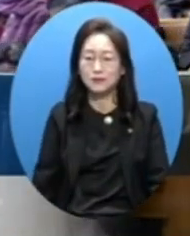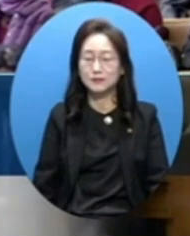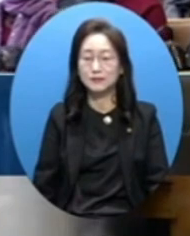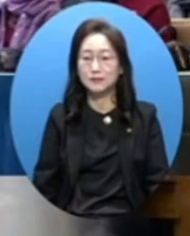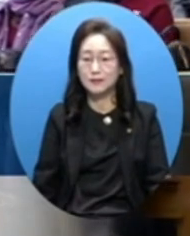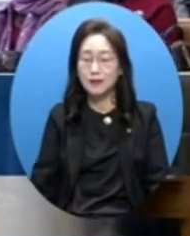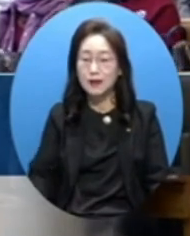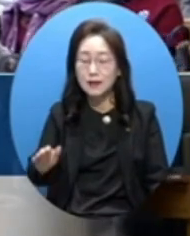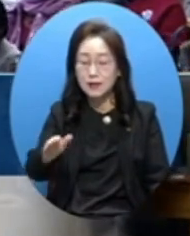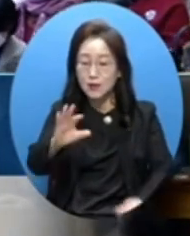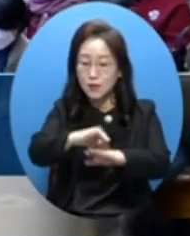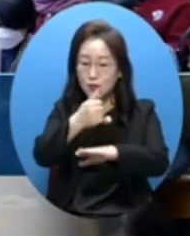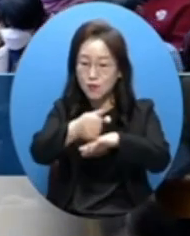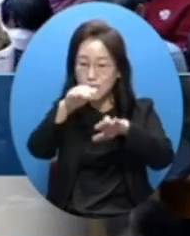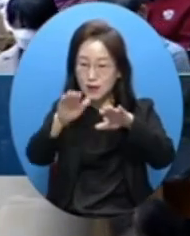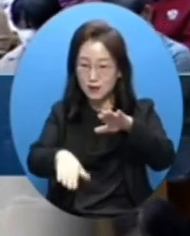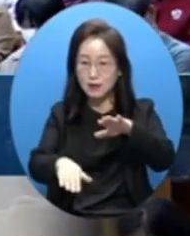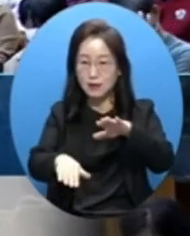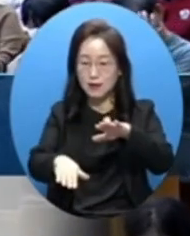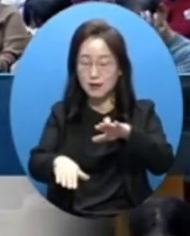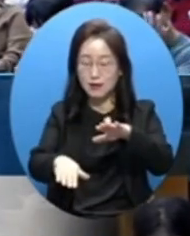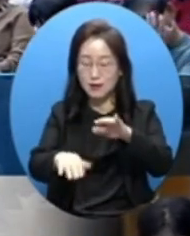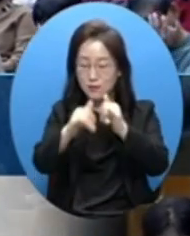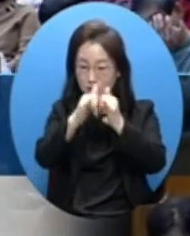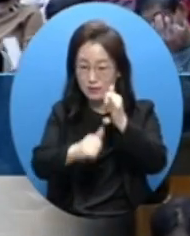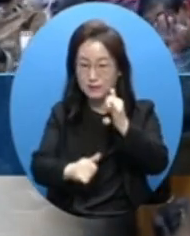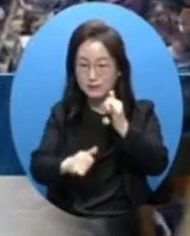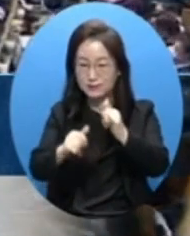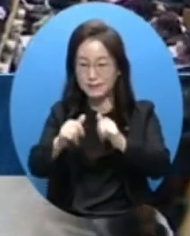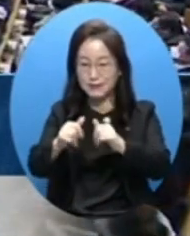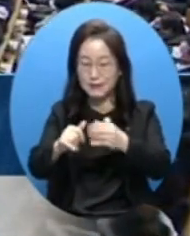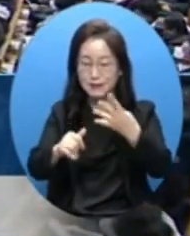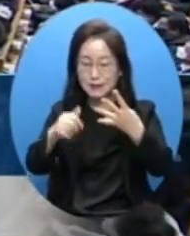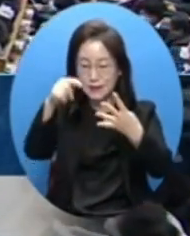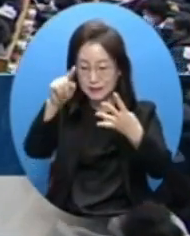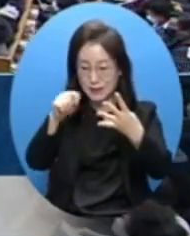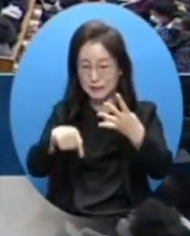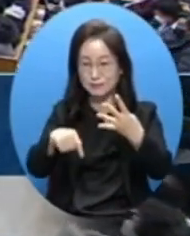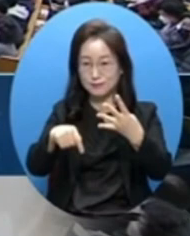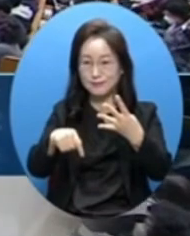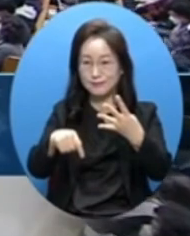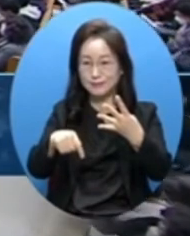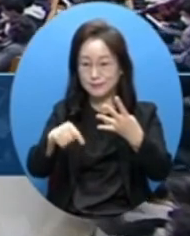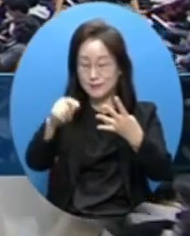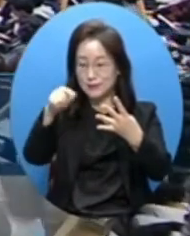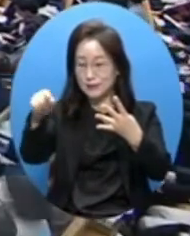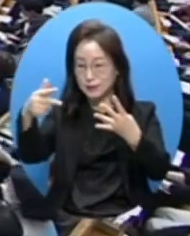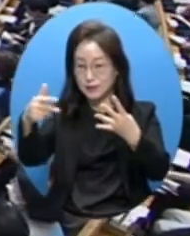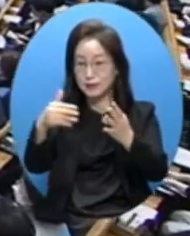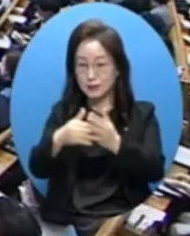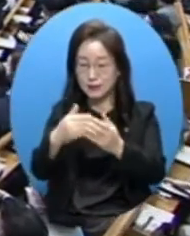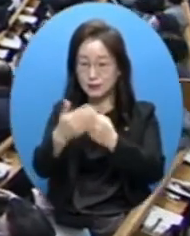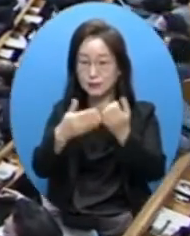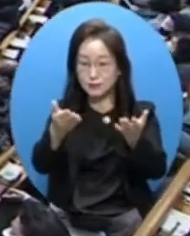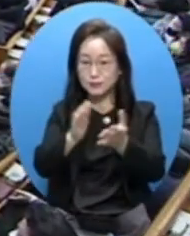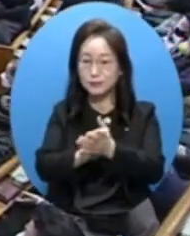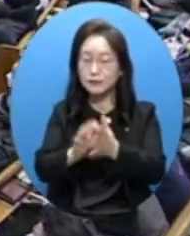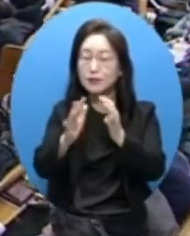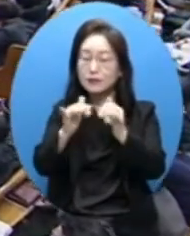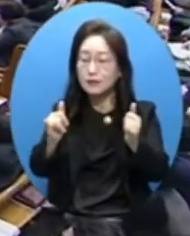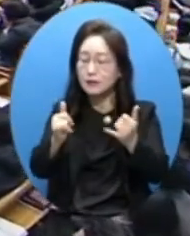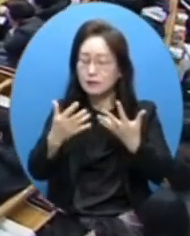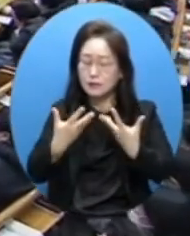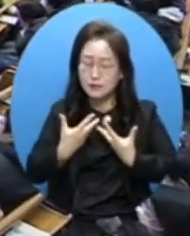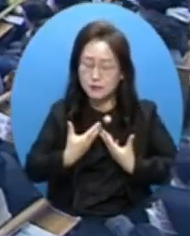열왕기하 4장 1절로 7절 말씀을 본문으로 하여 함께 은혜를 나눕니다. 사람들은 절망 속에서